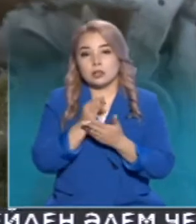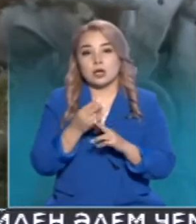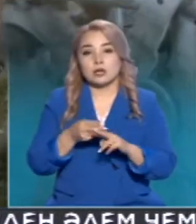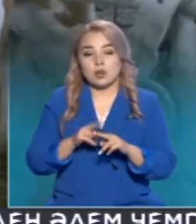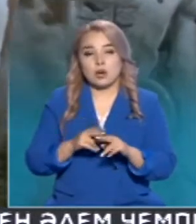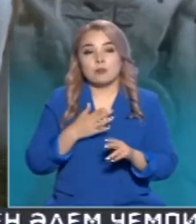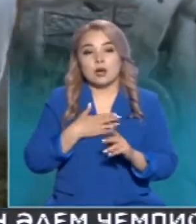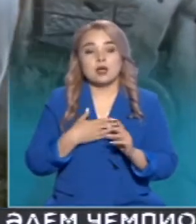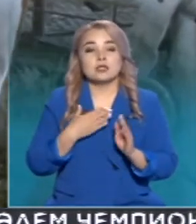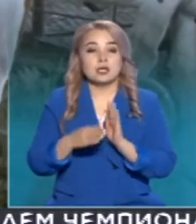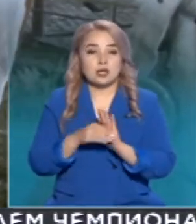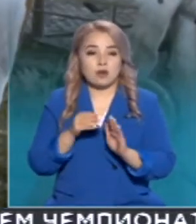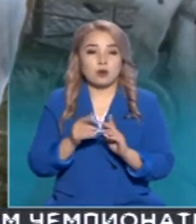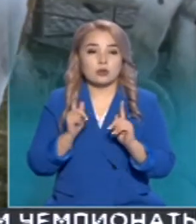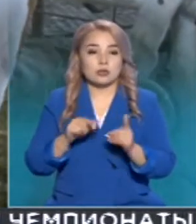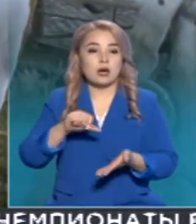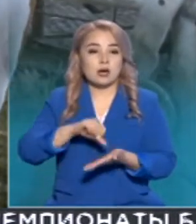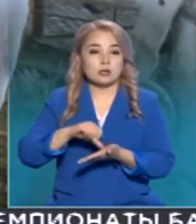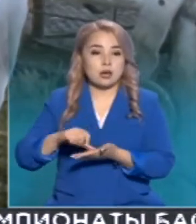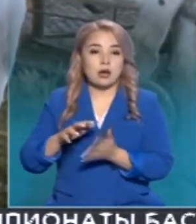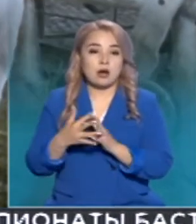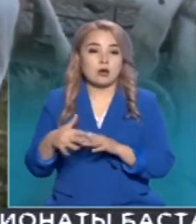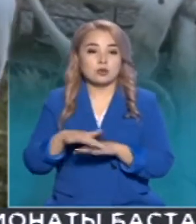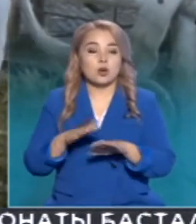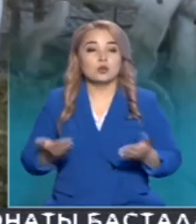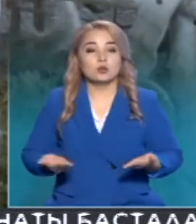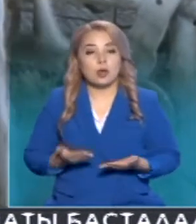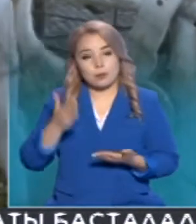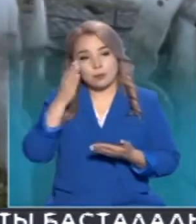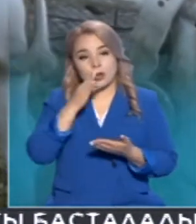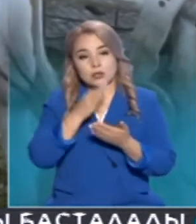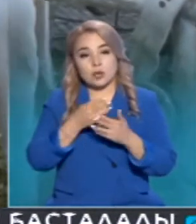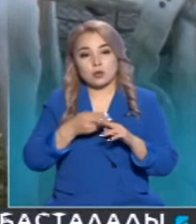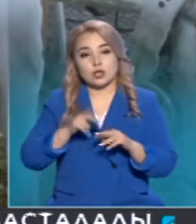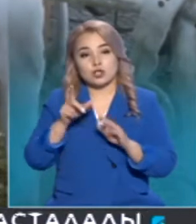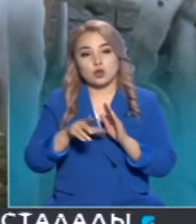мен референдумға қатысамын. Ауыл тұрғындарының пікірі де осы. Бүгін